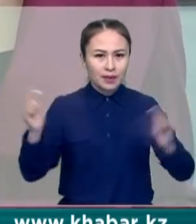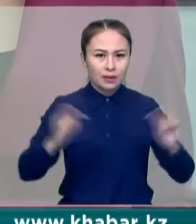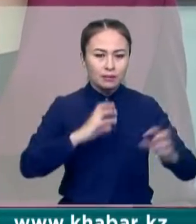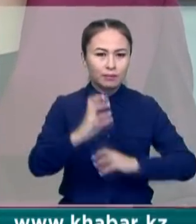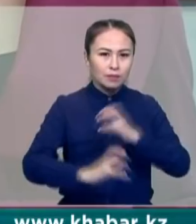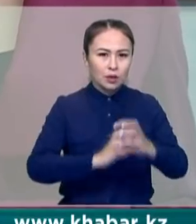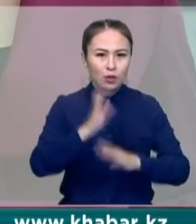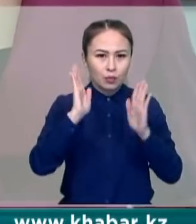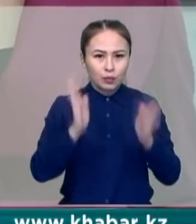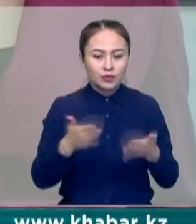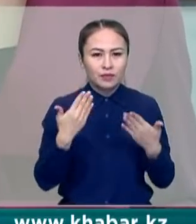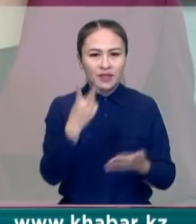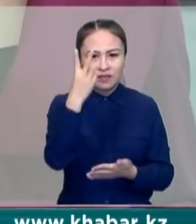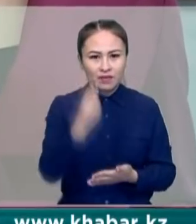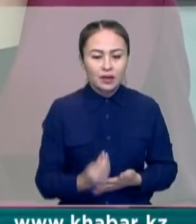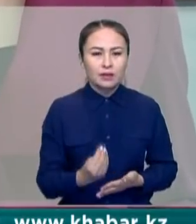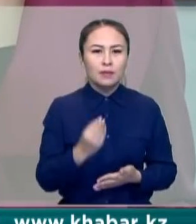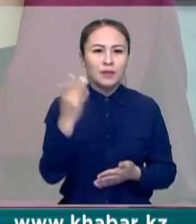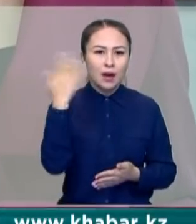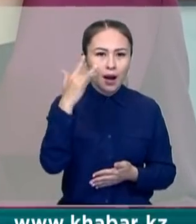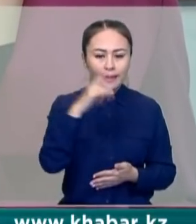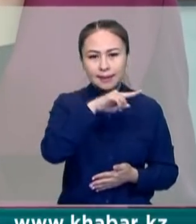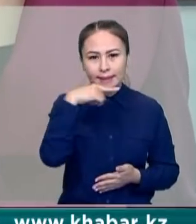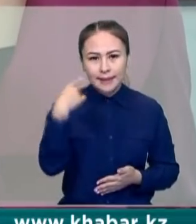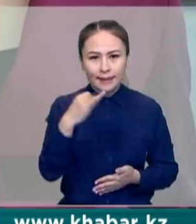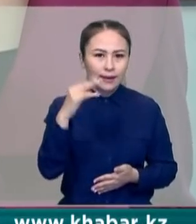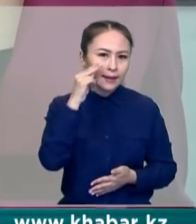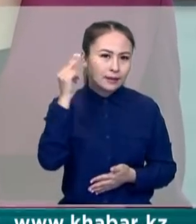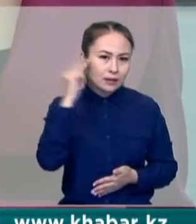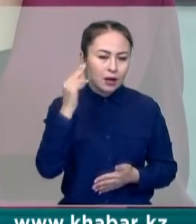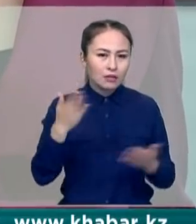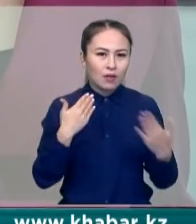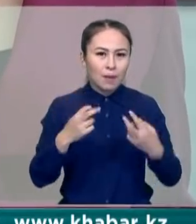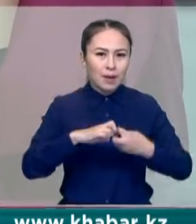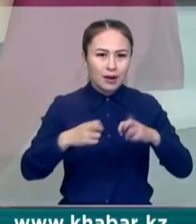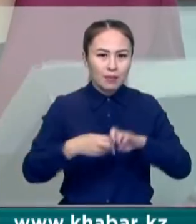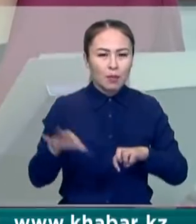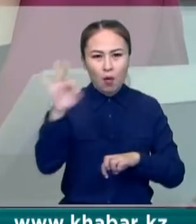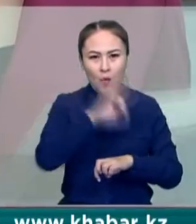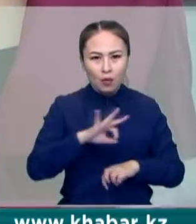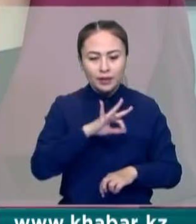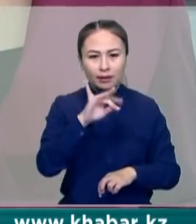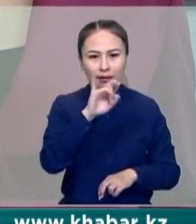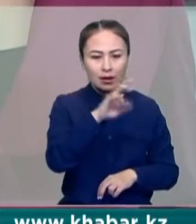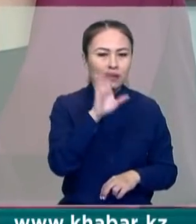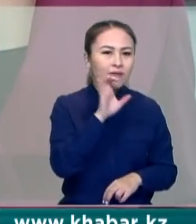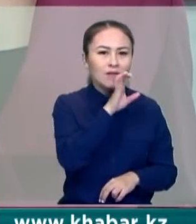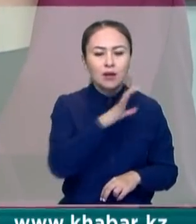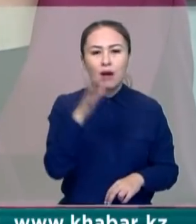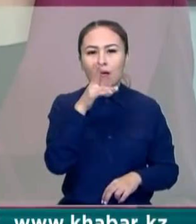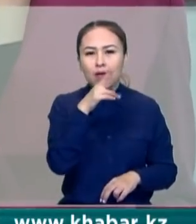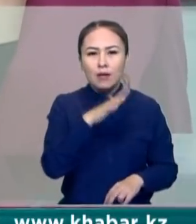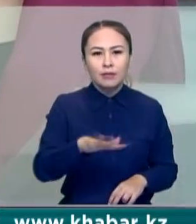шақты спикер осы екі күн бойы ақш ресей және Қытай төңірегіндегі шиеленістер және Иран мен Солтүстік Корея